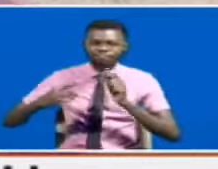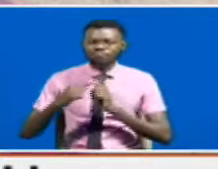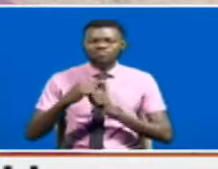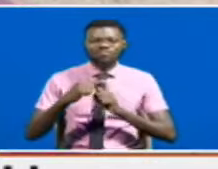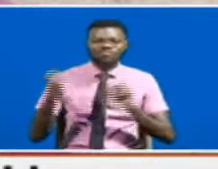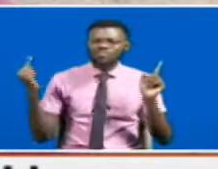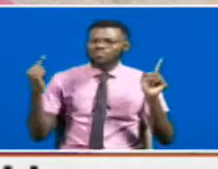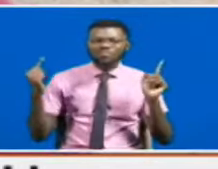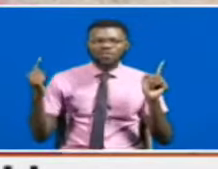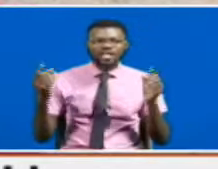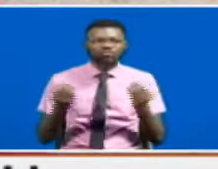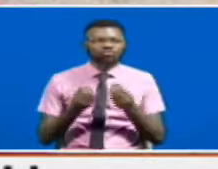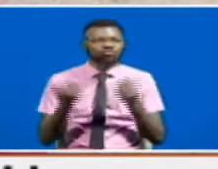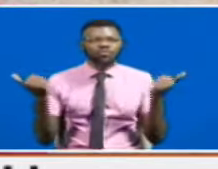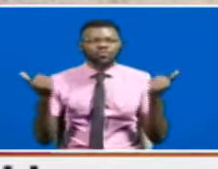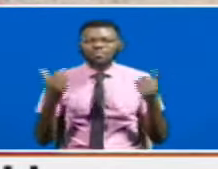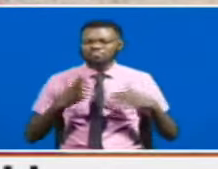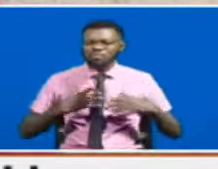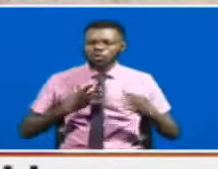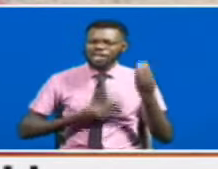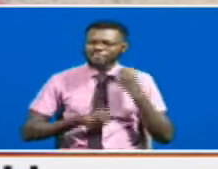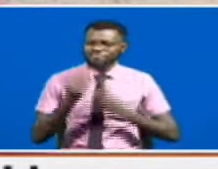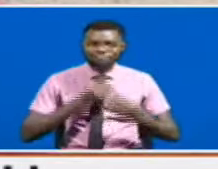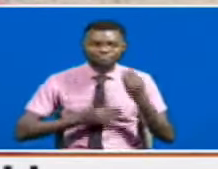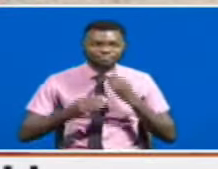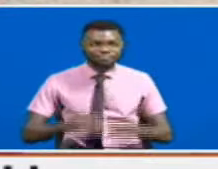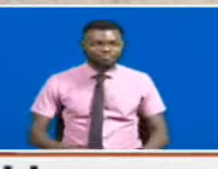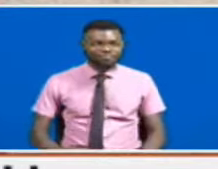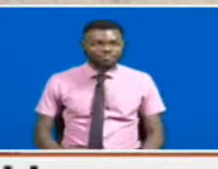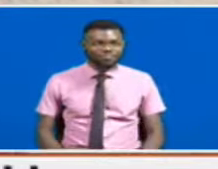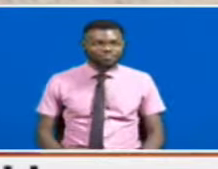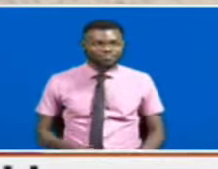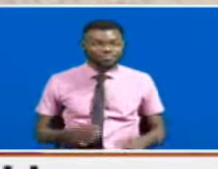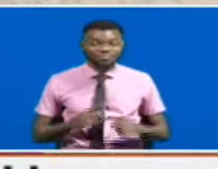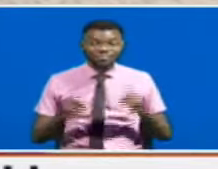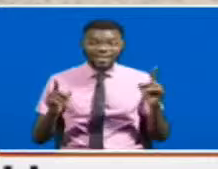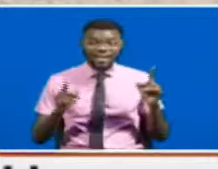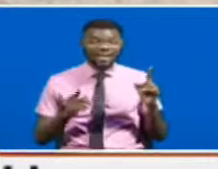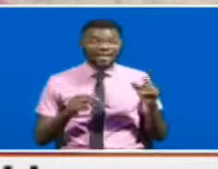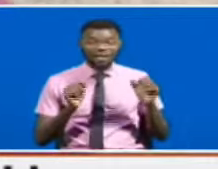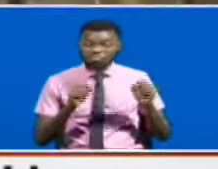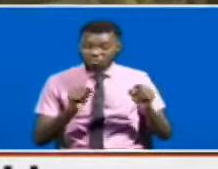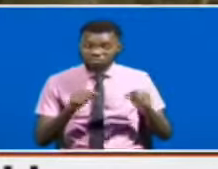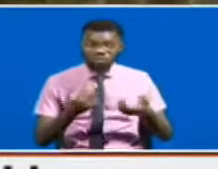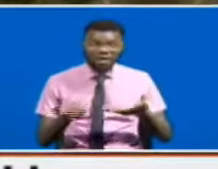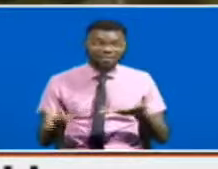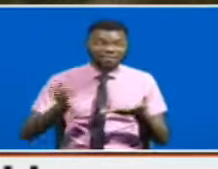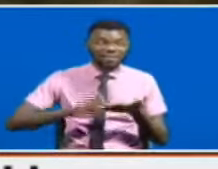haya yote. Kazi hiyo itakuwa imeenda kabisa. Lakini ukivuka tena itafanya jambo kama hilo tena, itarudia.